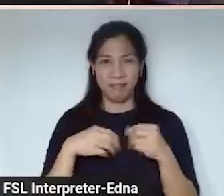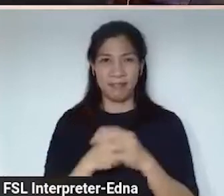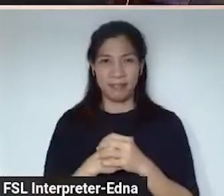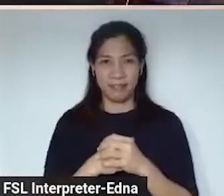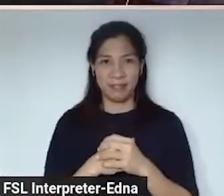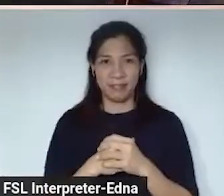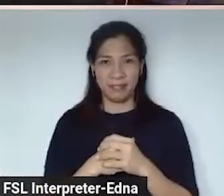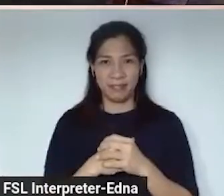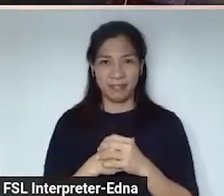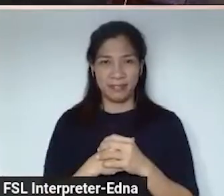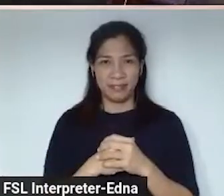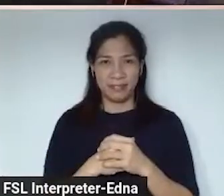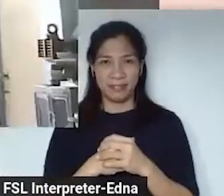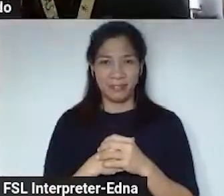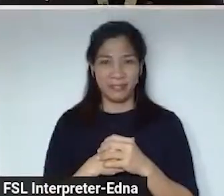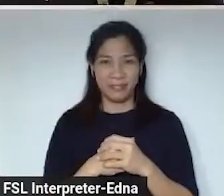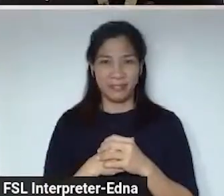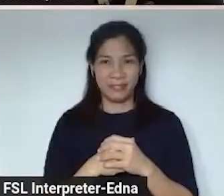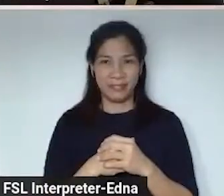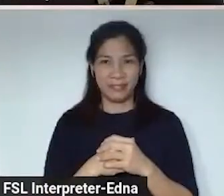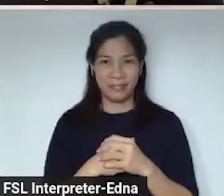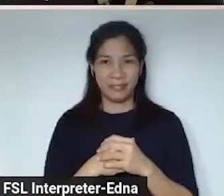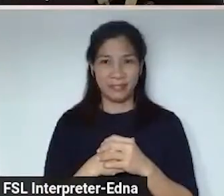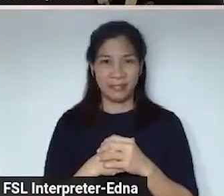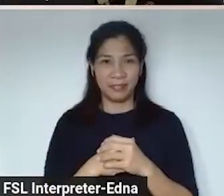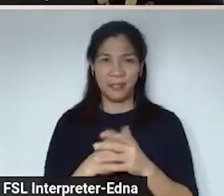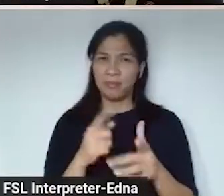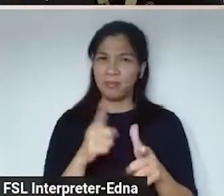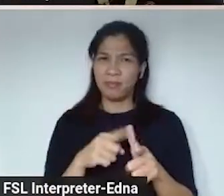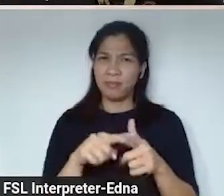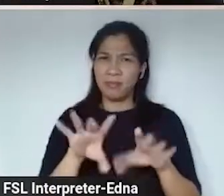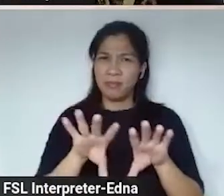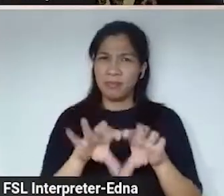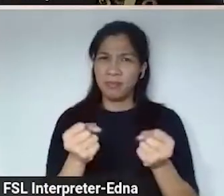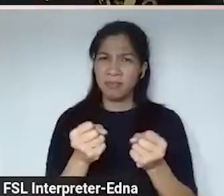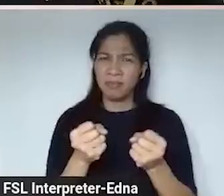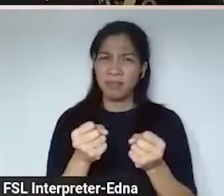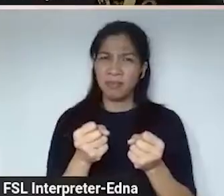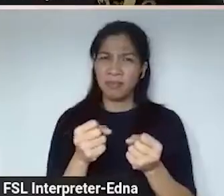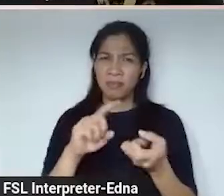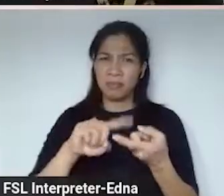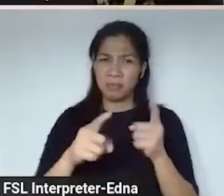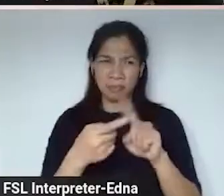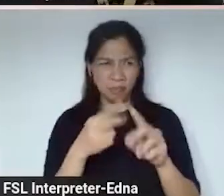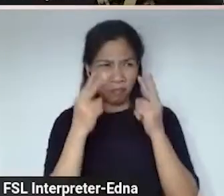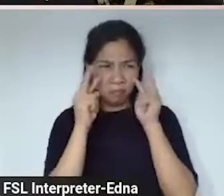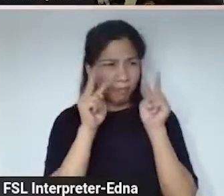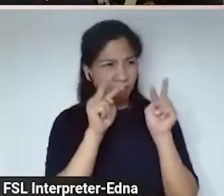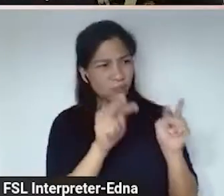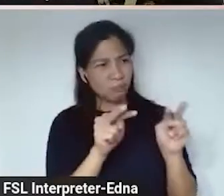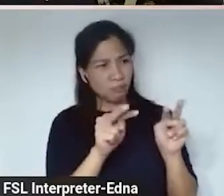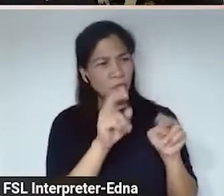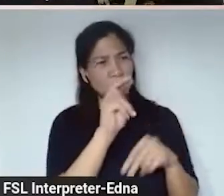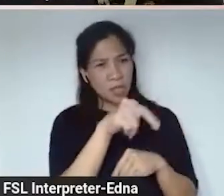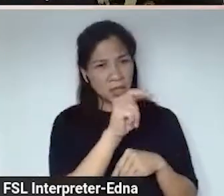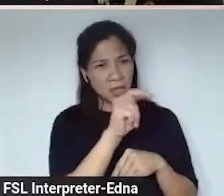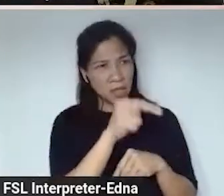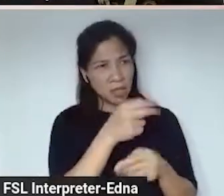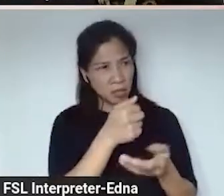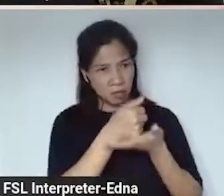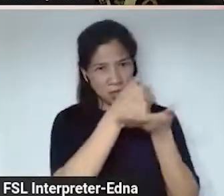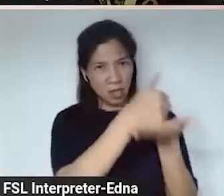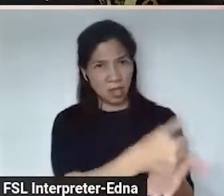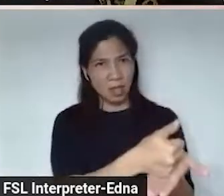Follow-up question ko po, Sir Mon. How did your friends respond na nakita nila na nga you need a help sa